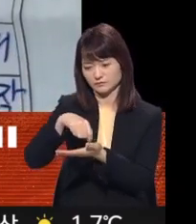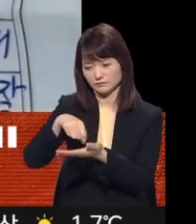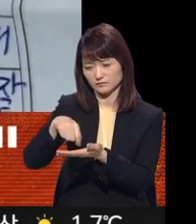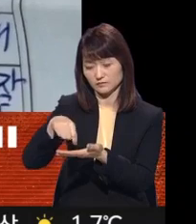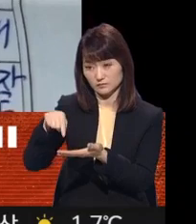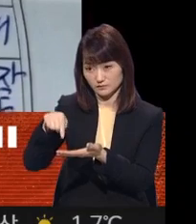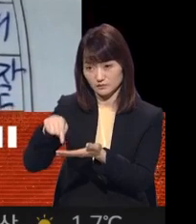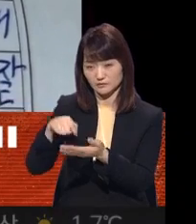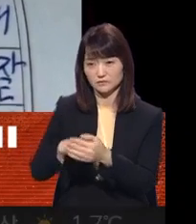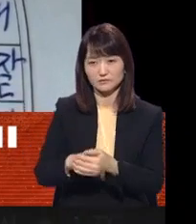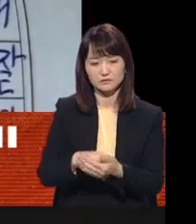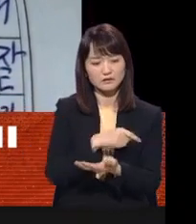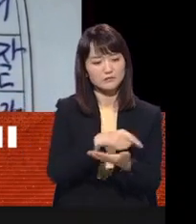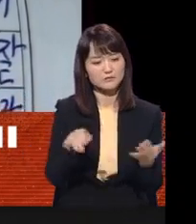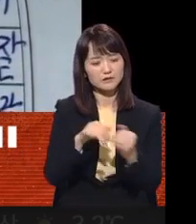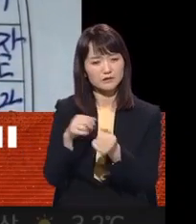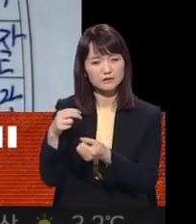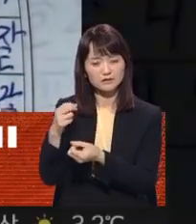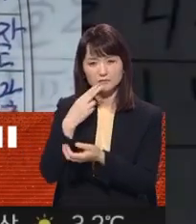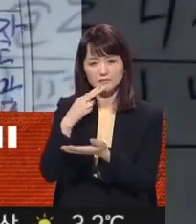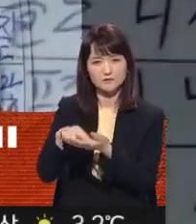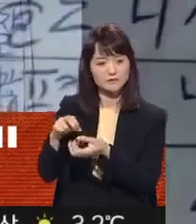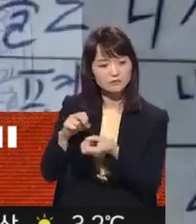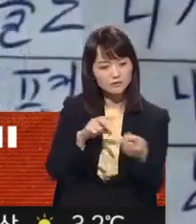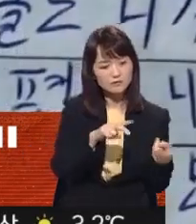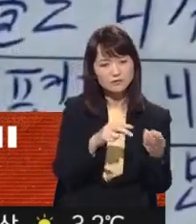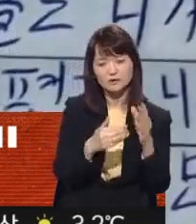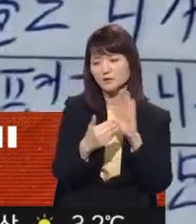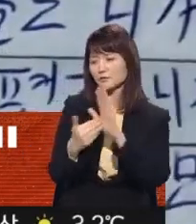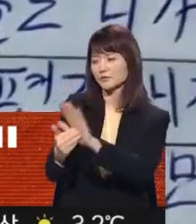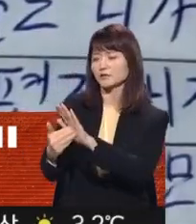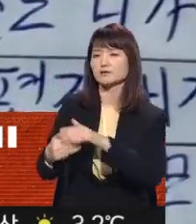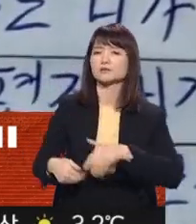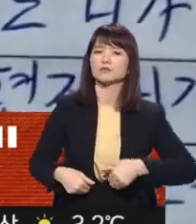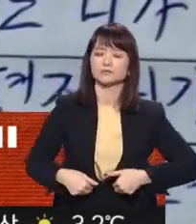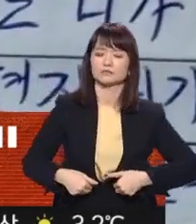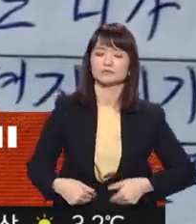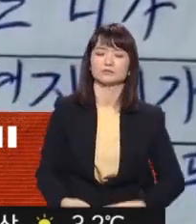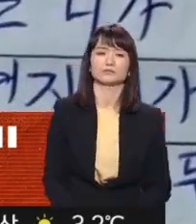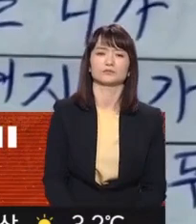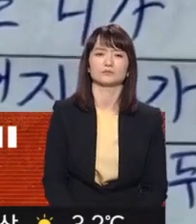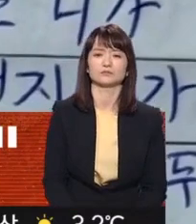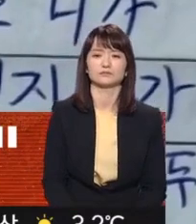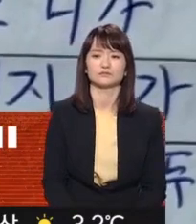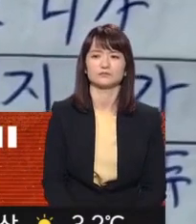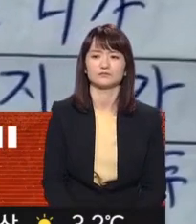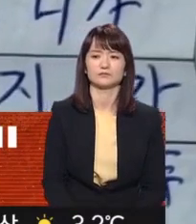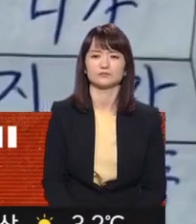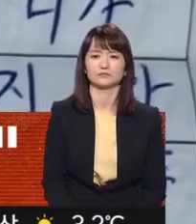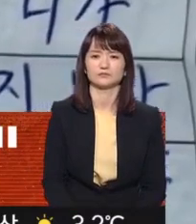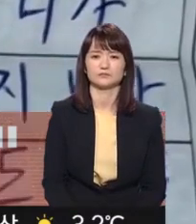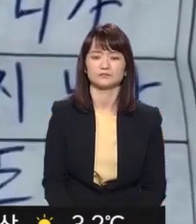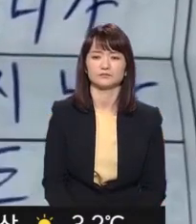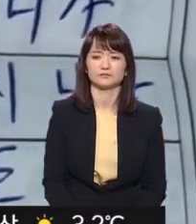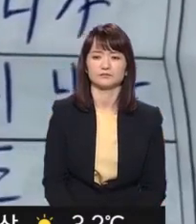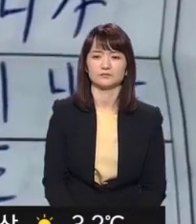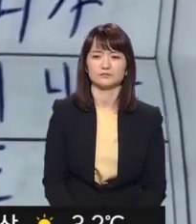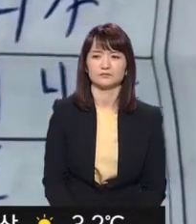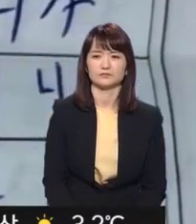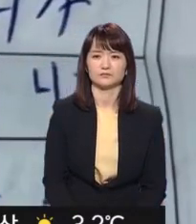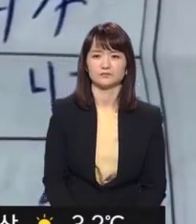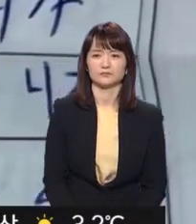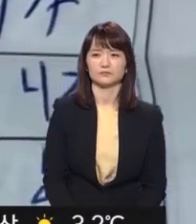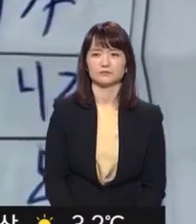좀 확인할 수 있는 여러가지 조치를 취해야 되지 않을까 저는 분명히 지금도 우리가 짚고 넘어가야 된다고 생각합니다 자 박 변호사님